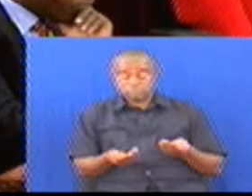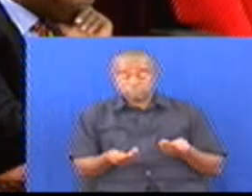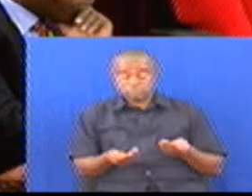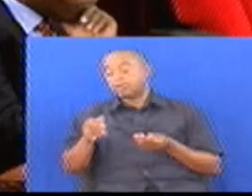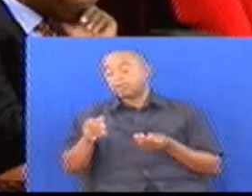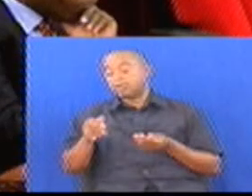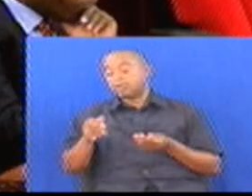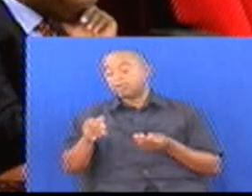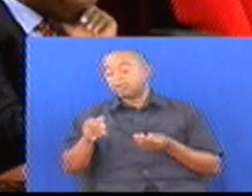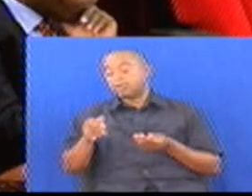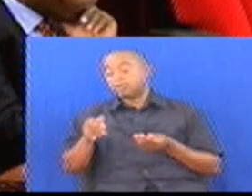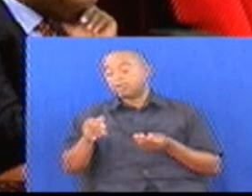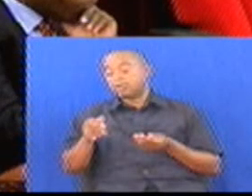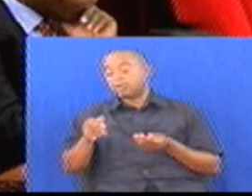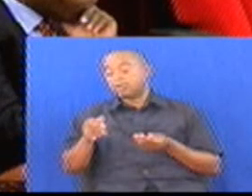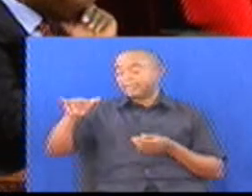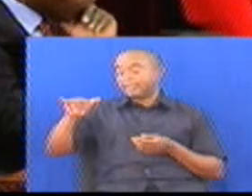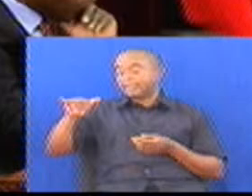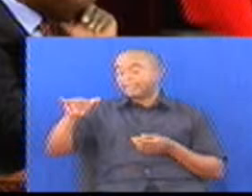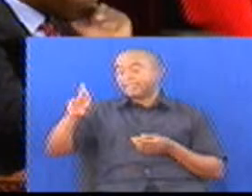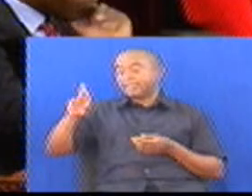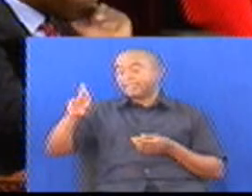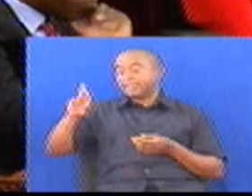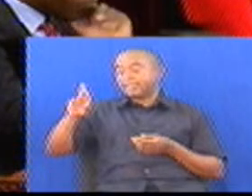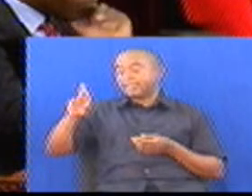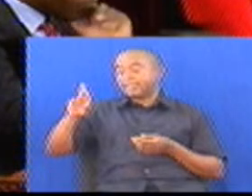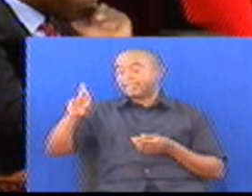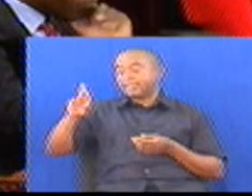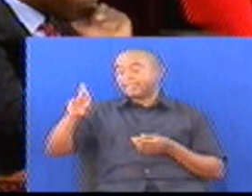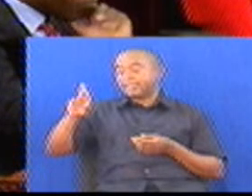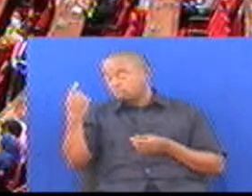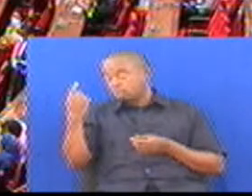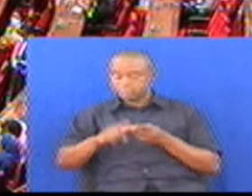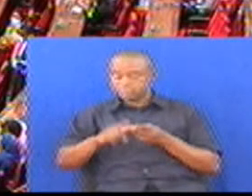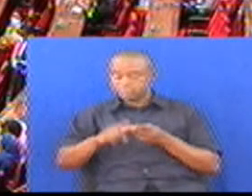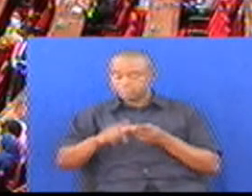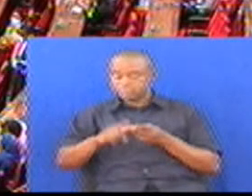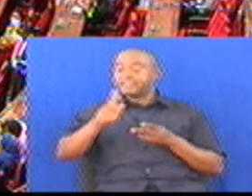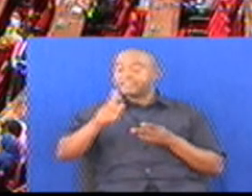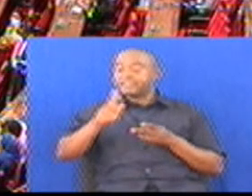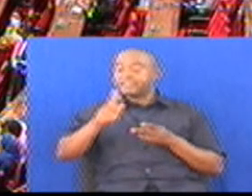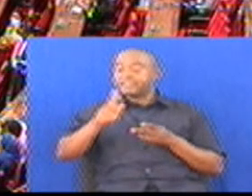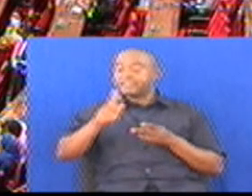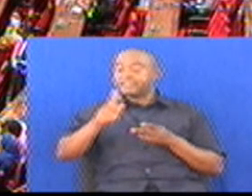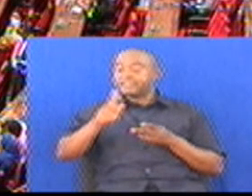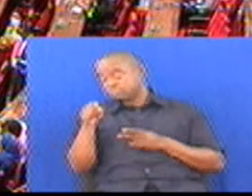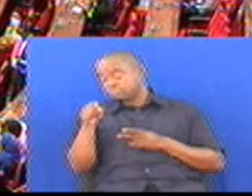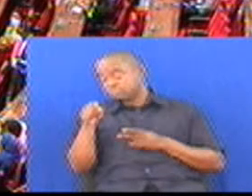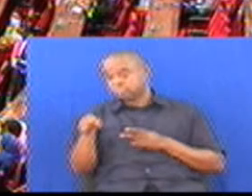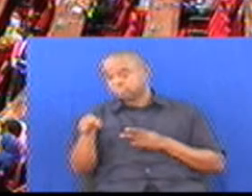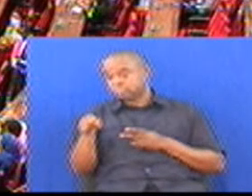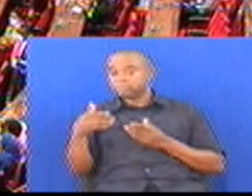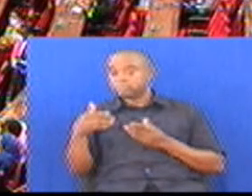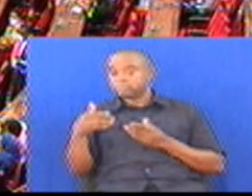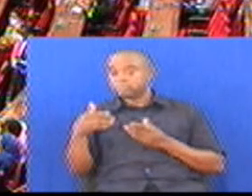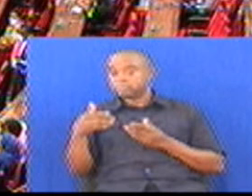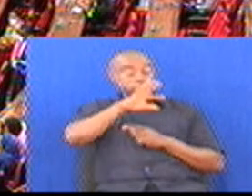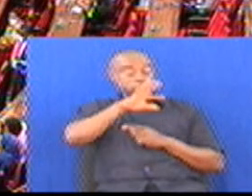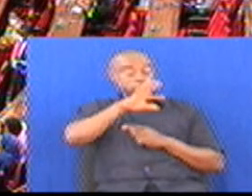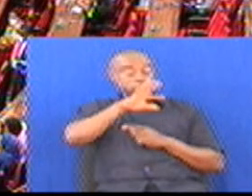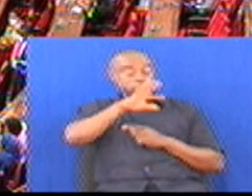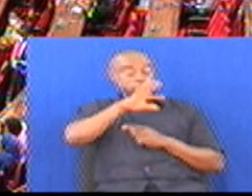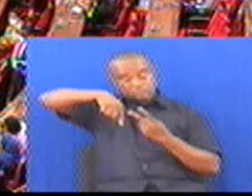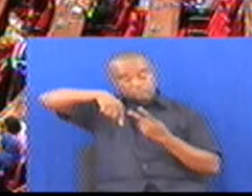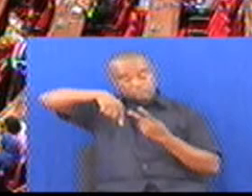1 extension megawati 185 na Kinyerezi namba 2 megawati 240 ambayo kwa